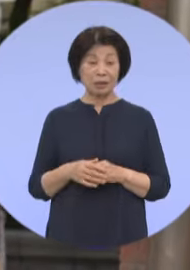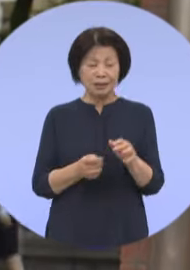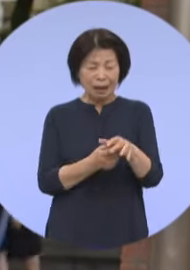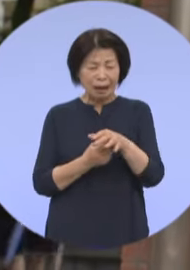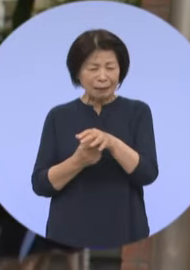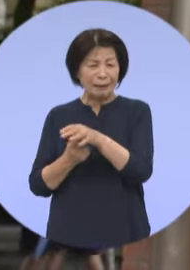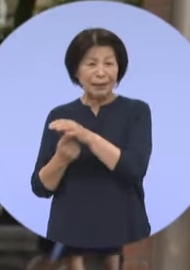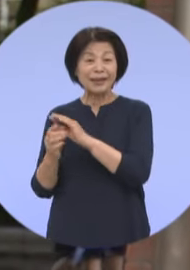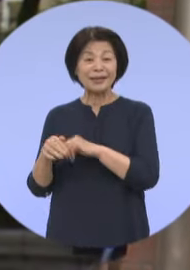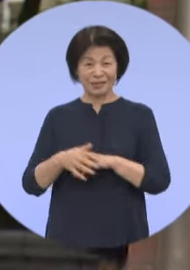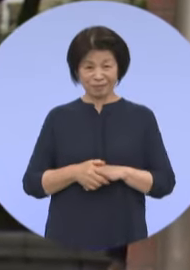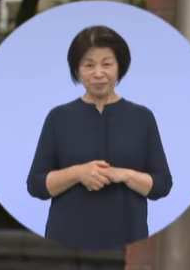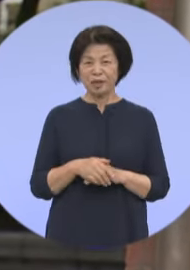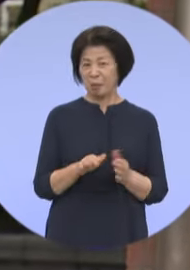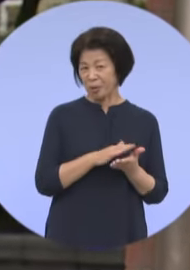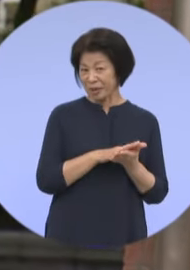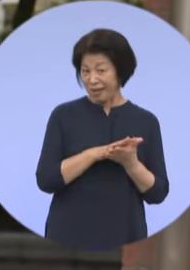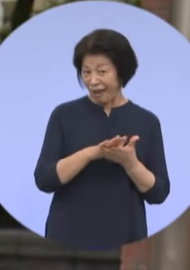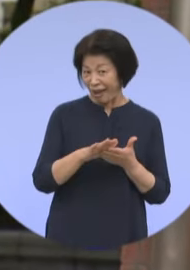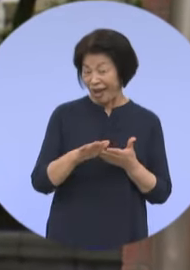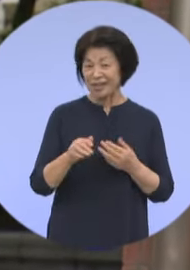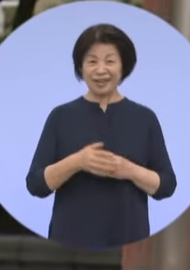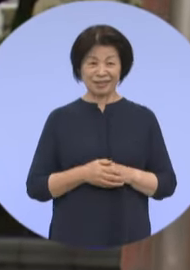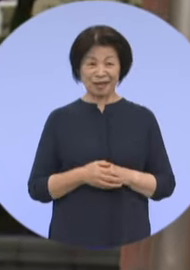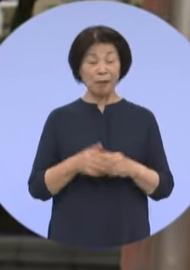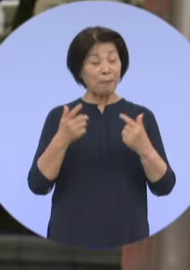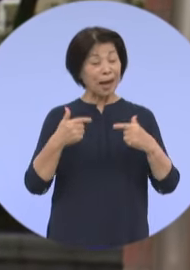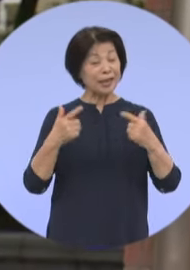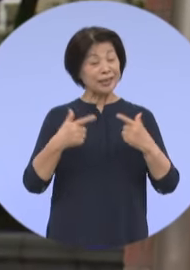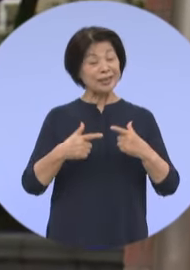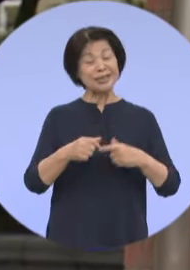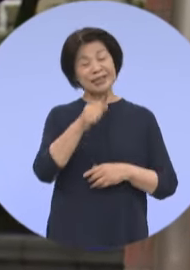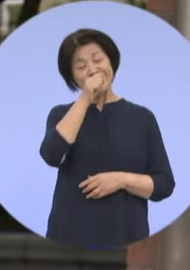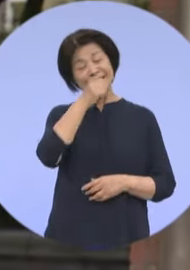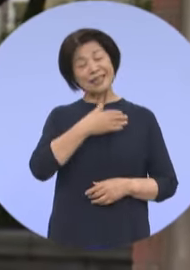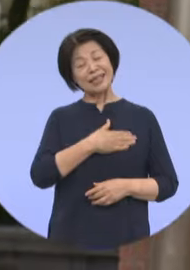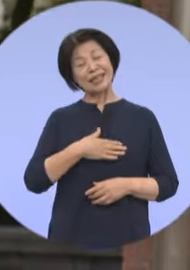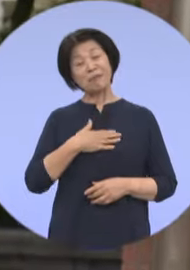ですけど、整備されて毎日いい気持ちで使え